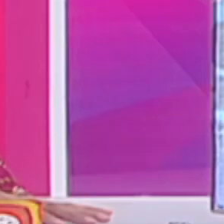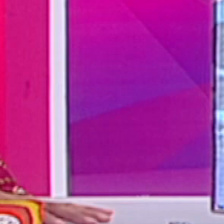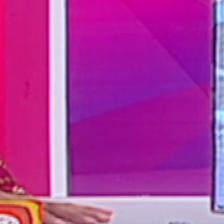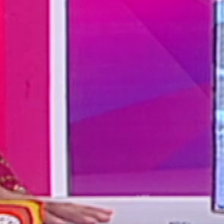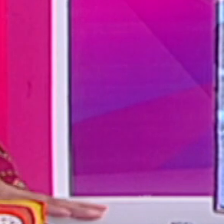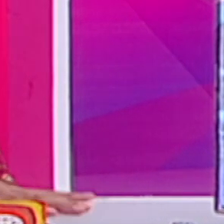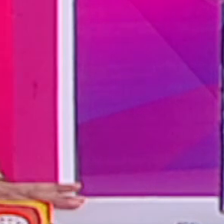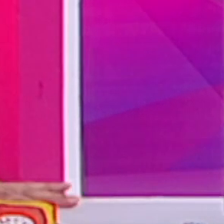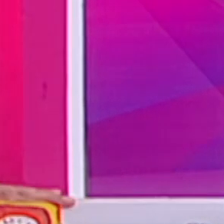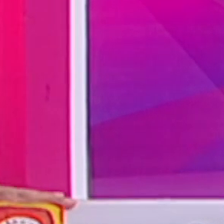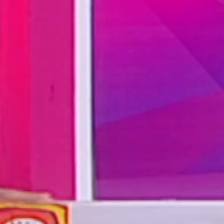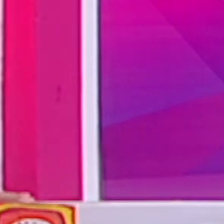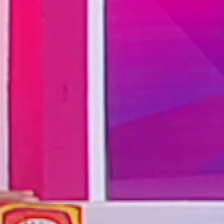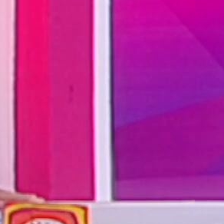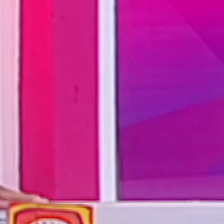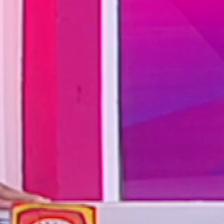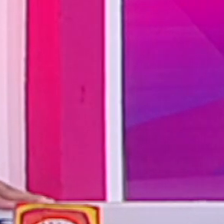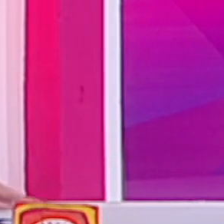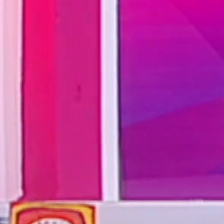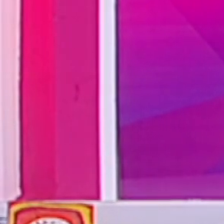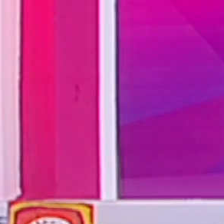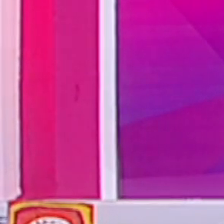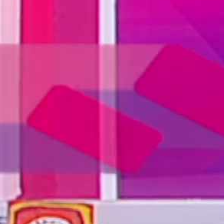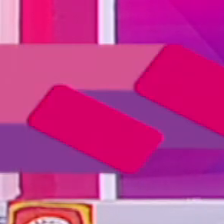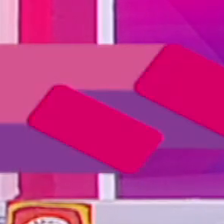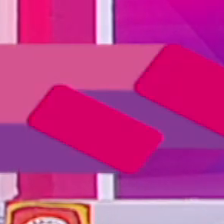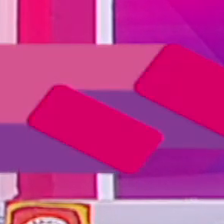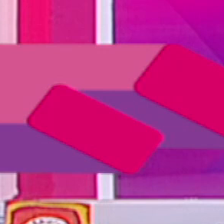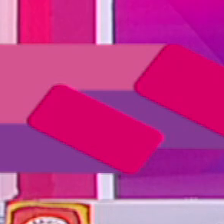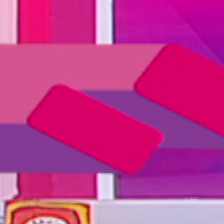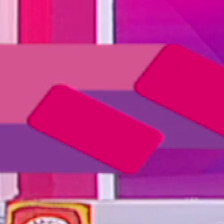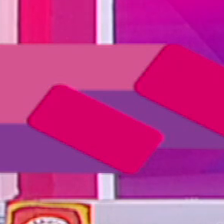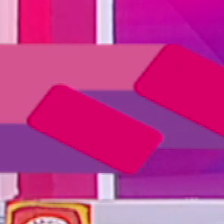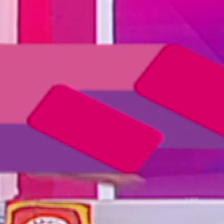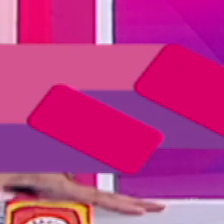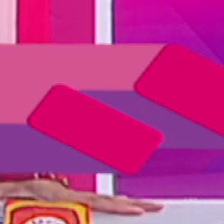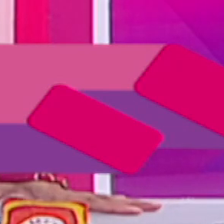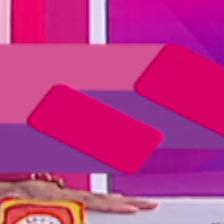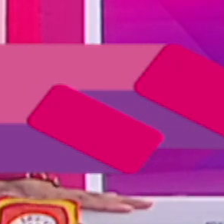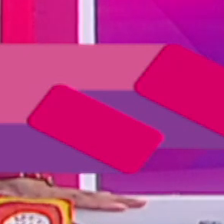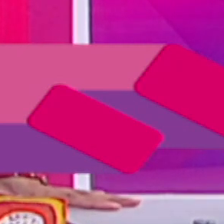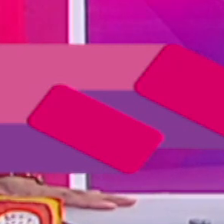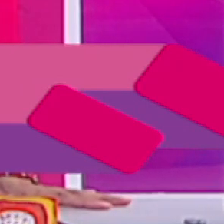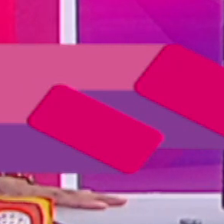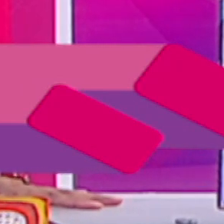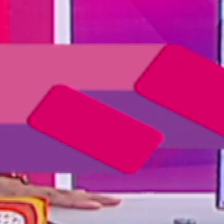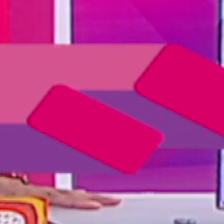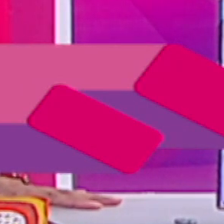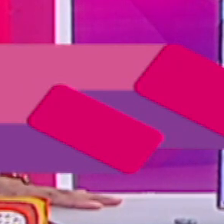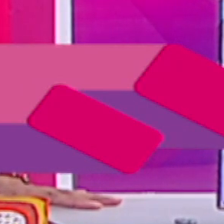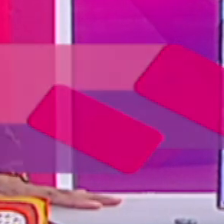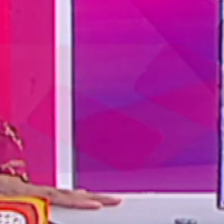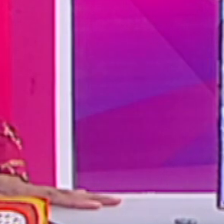Oke Assalamualaikum selamat sejahtera kepada anda yang sedang menonton mahire didikte vcv MP3